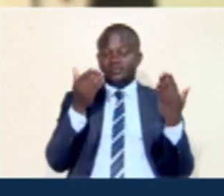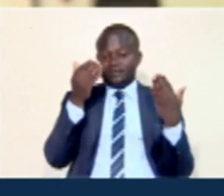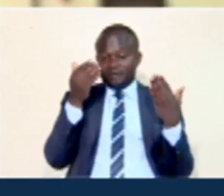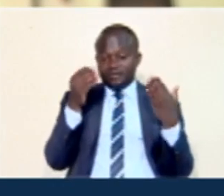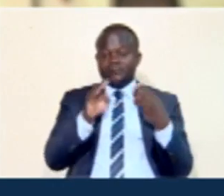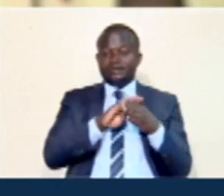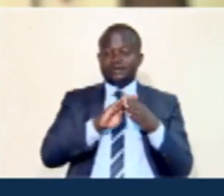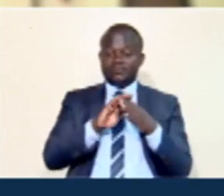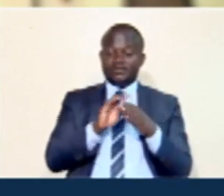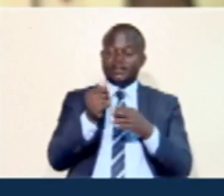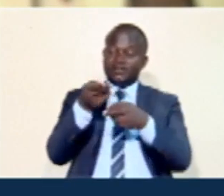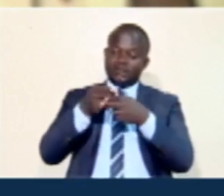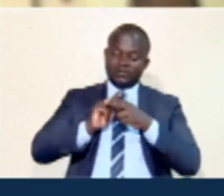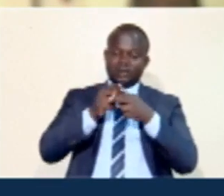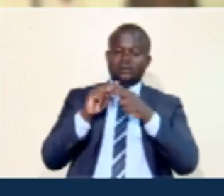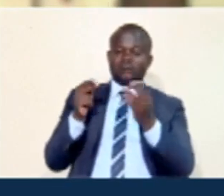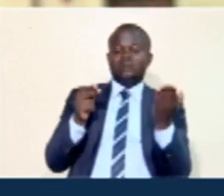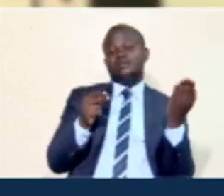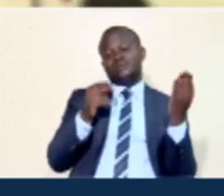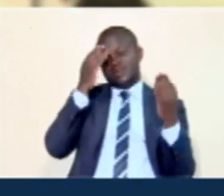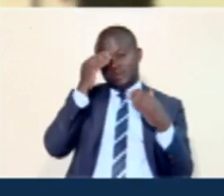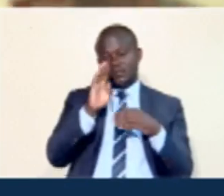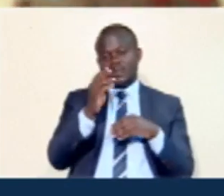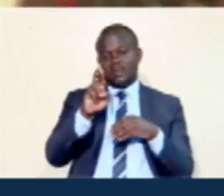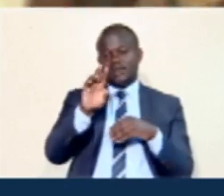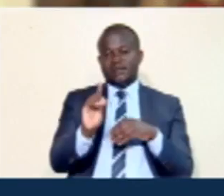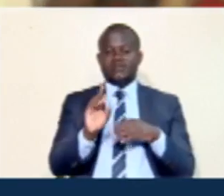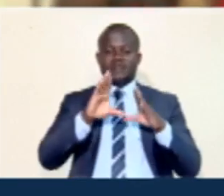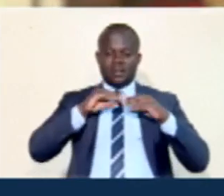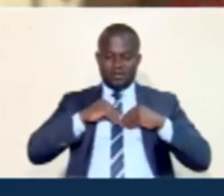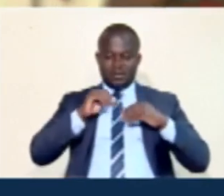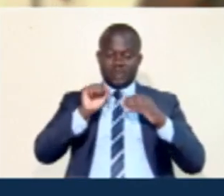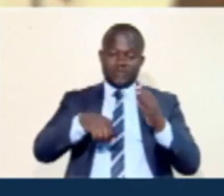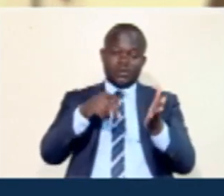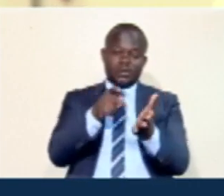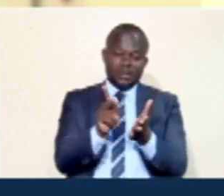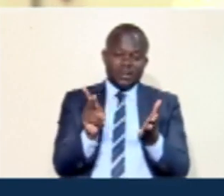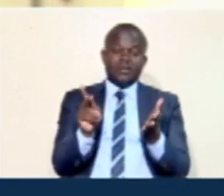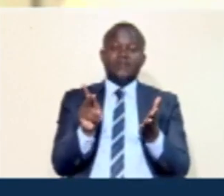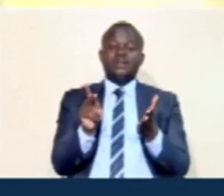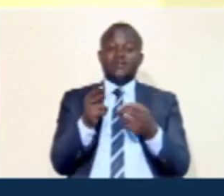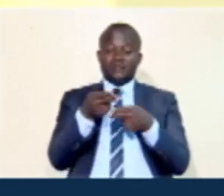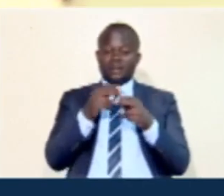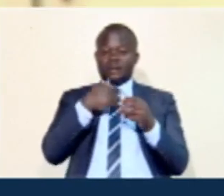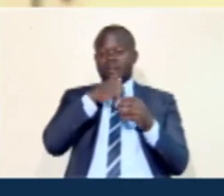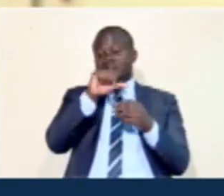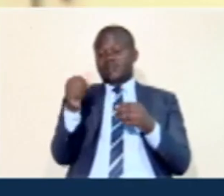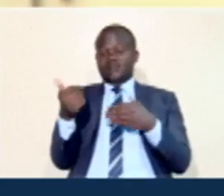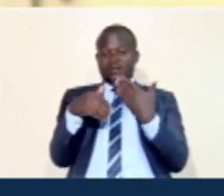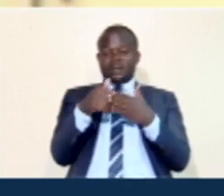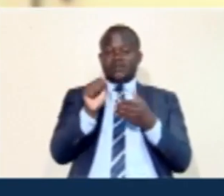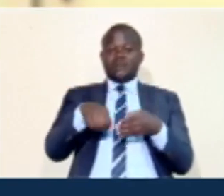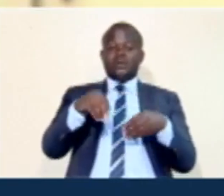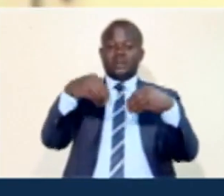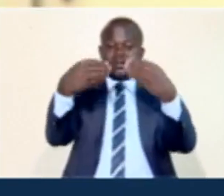ubu kiri kugenda gikemuka, kuko ubu BRD yemeye kuba yagura credit ufite ahandi yo